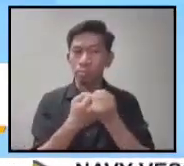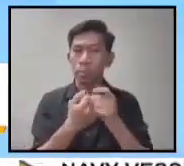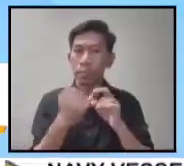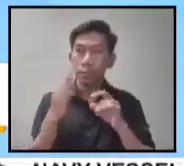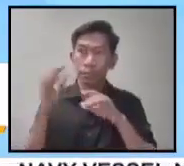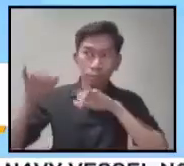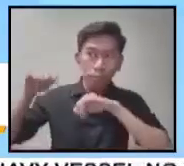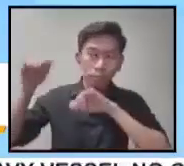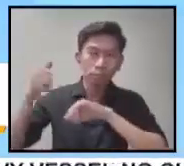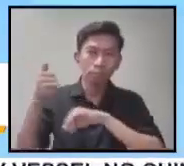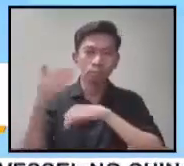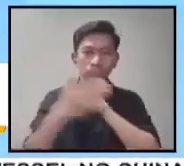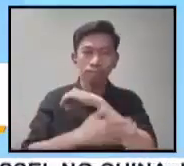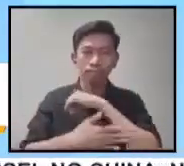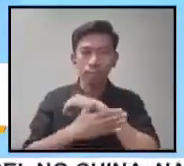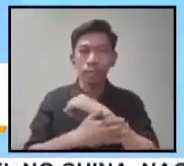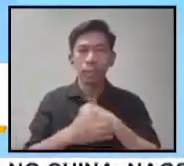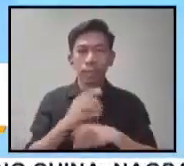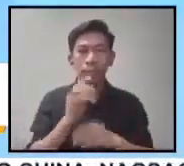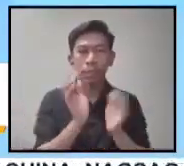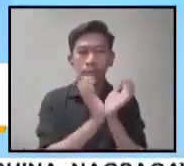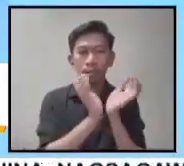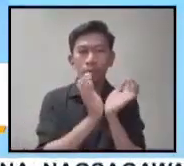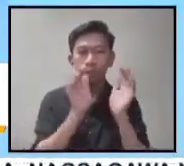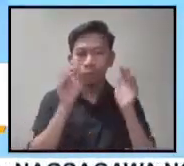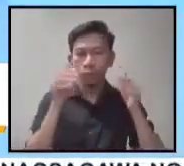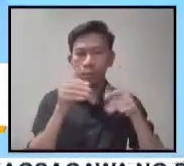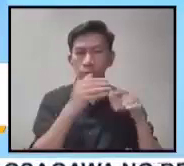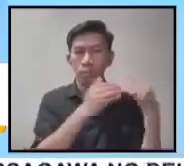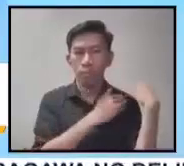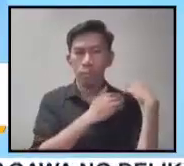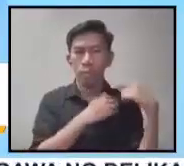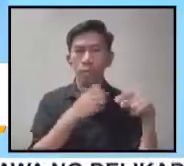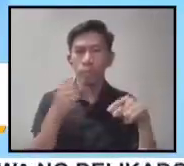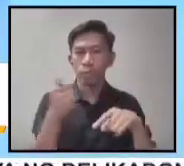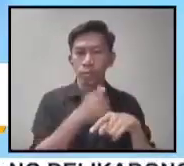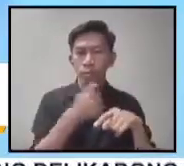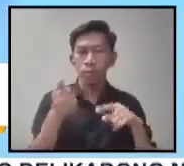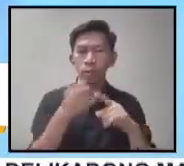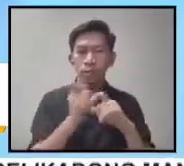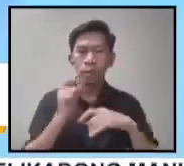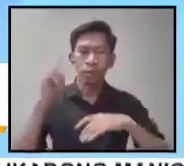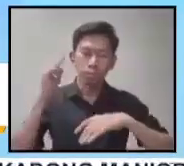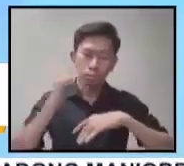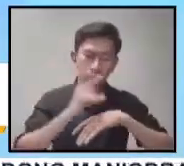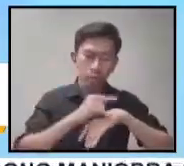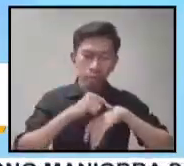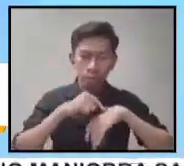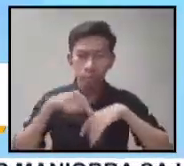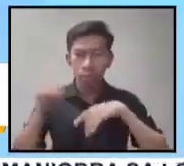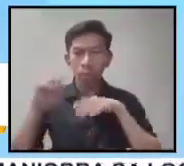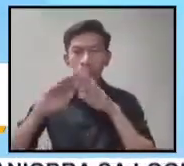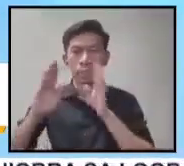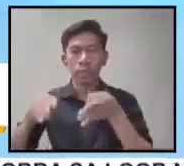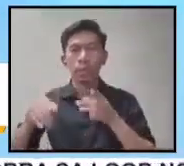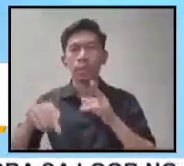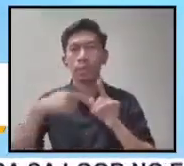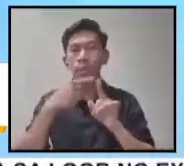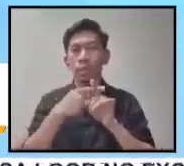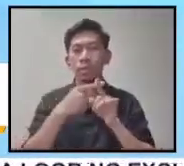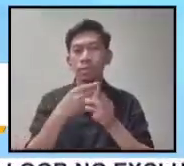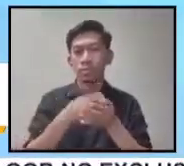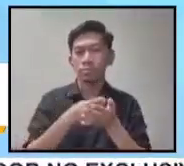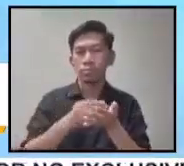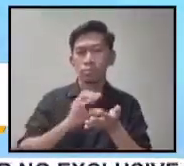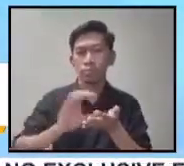ang DSWD sa transportasyon ng mga owing OFW mula sa airport kasabay ng welfare at financial assistance at